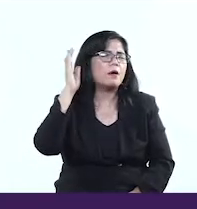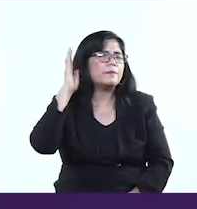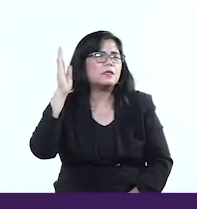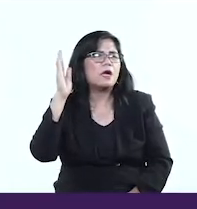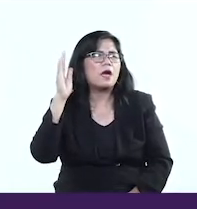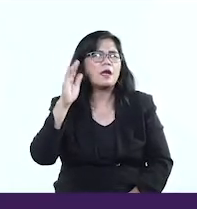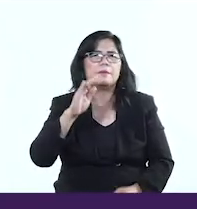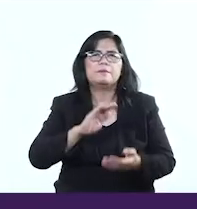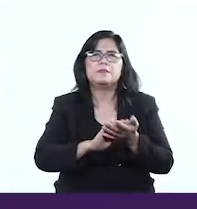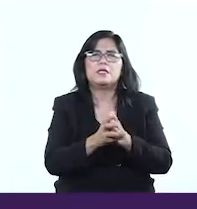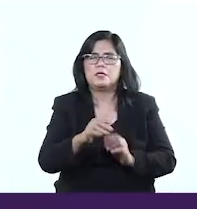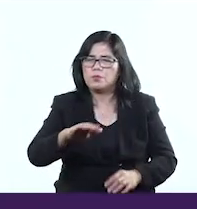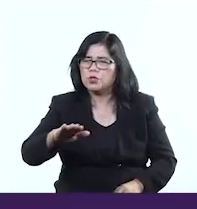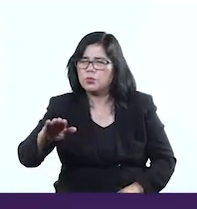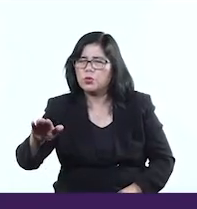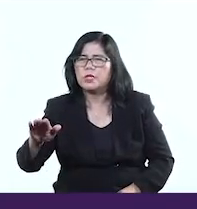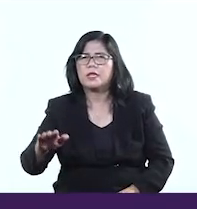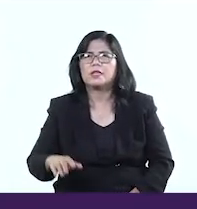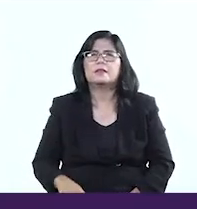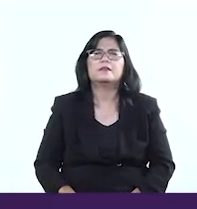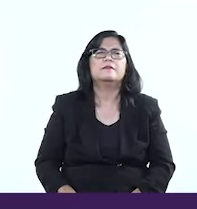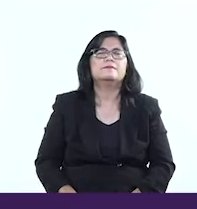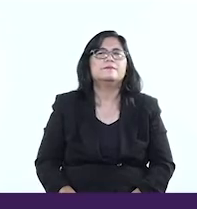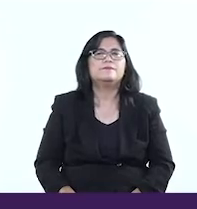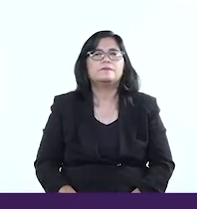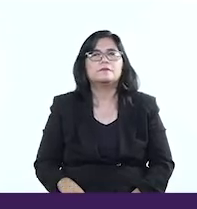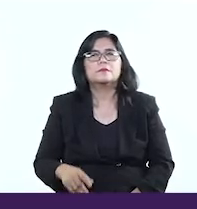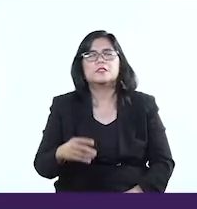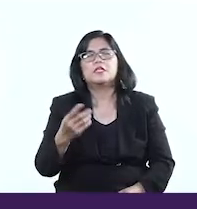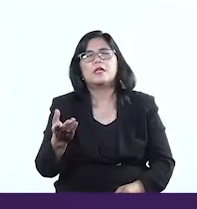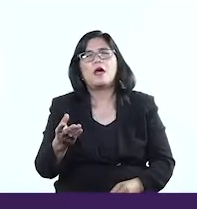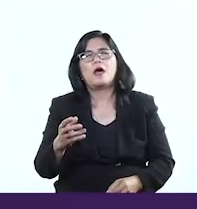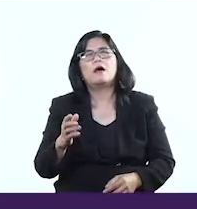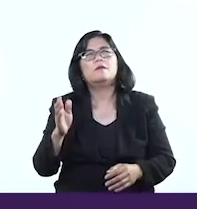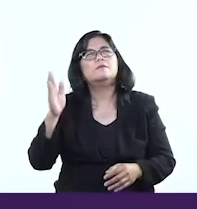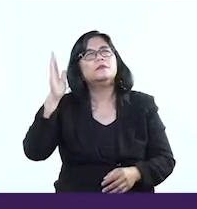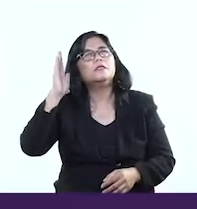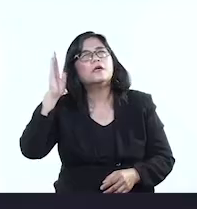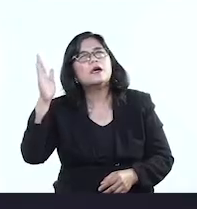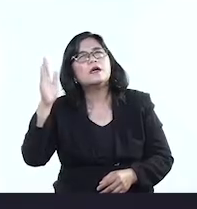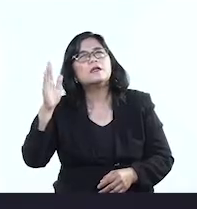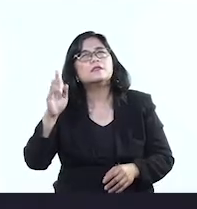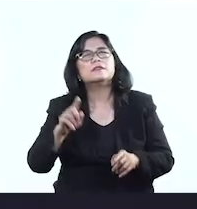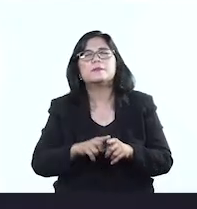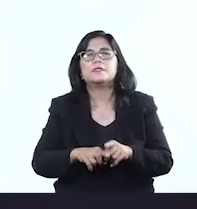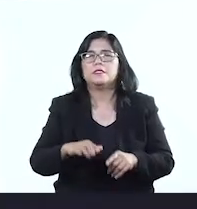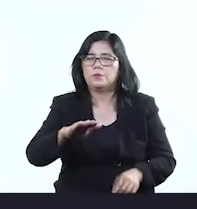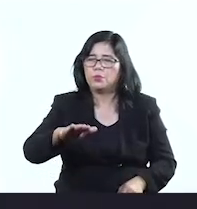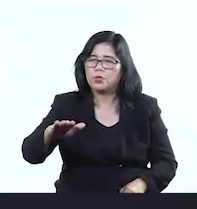lidah seorang murid dan setiap pagi yang mempertajam pendengaran hop singaku dapat mendengar sebagai seorang boring